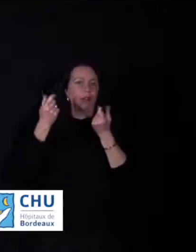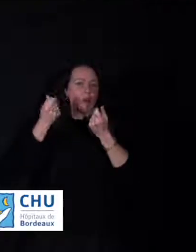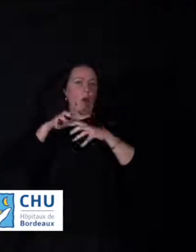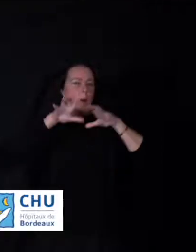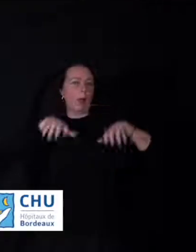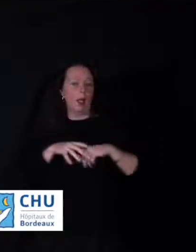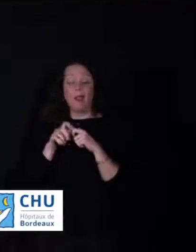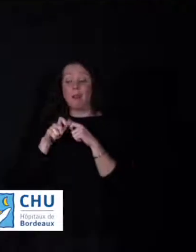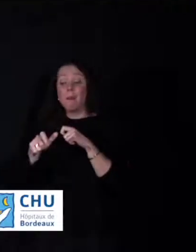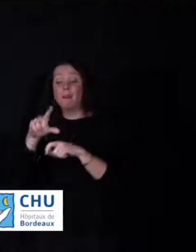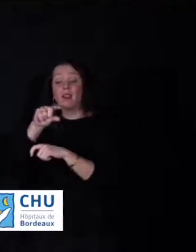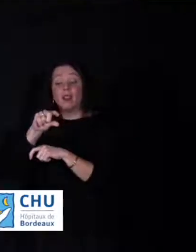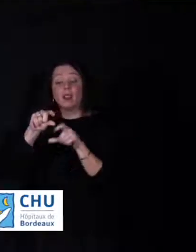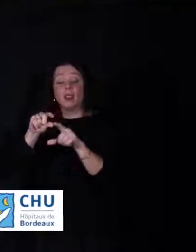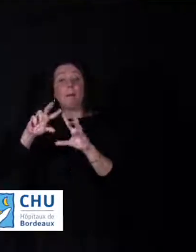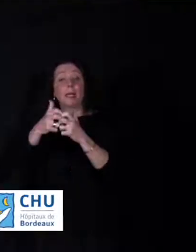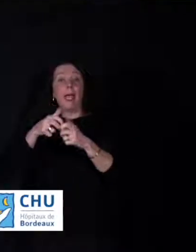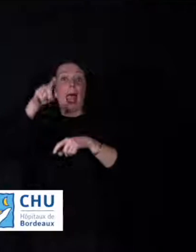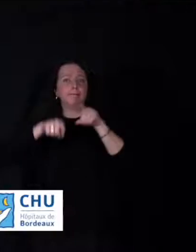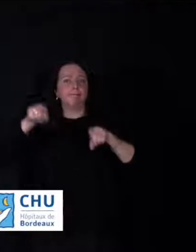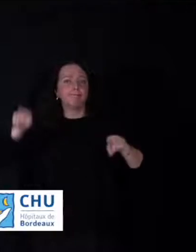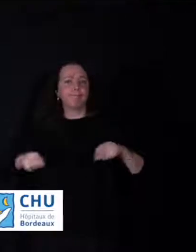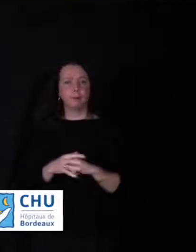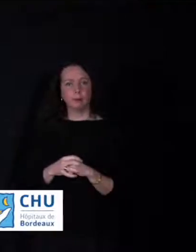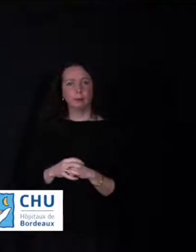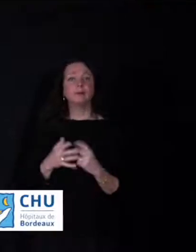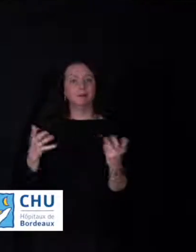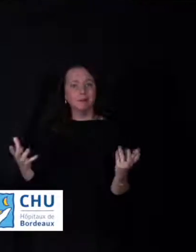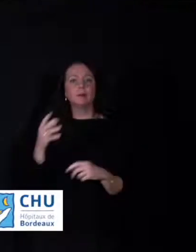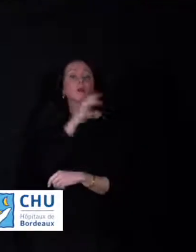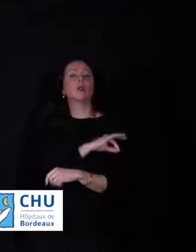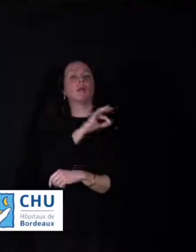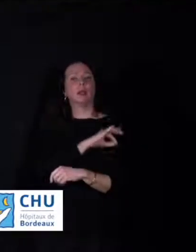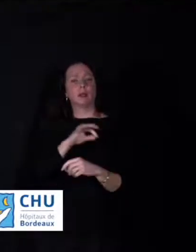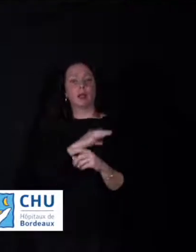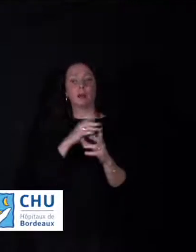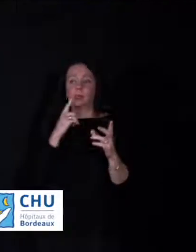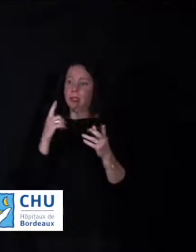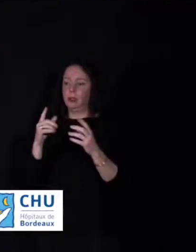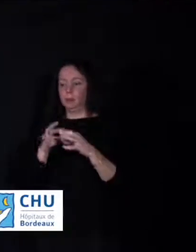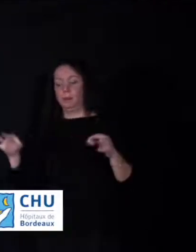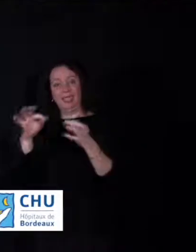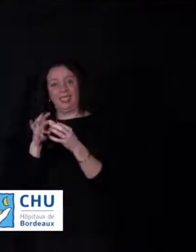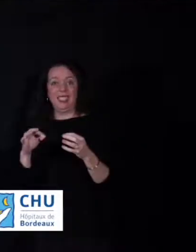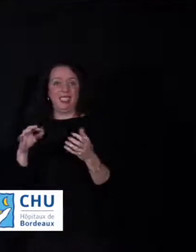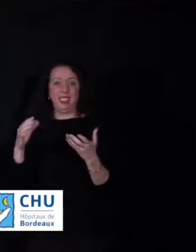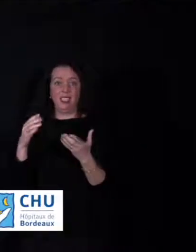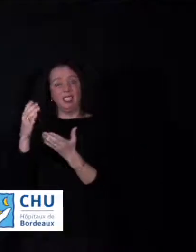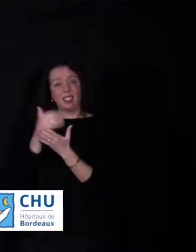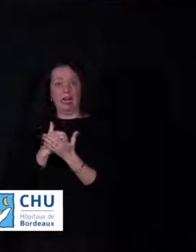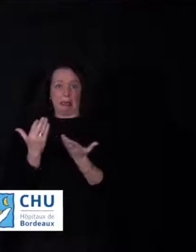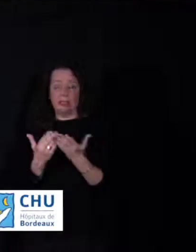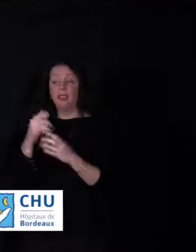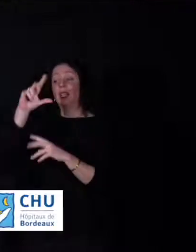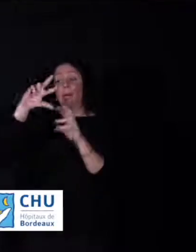dose unitaire dont le prix est variable. Et il faut savoir que beaucoup de vaccins dans des pays à faible revenu sont vendus à très bas prix